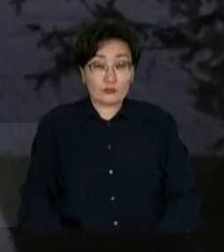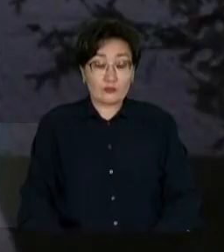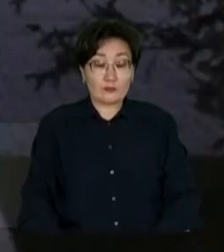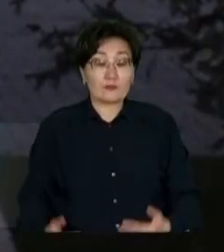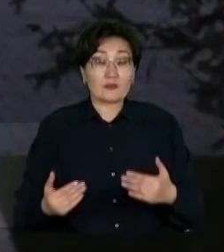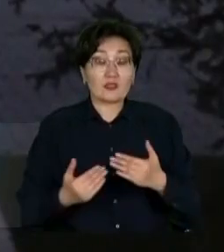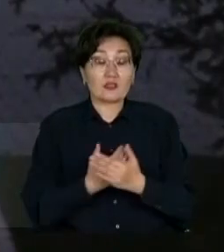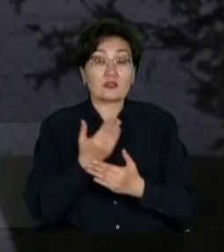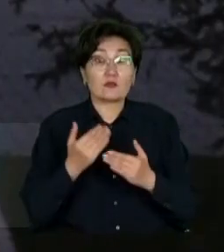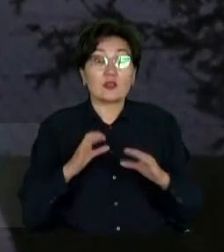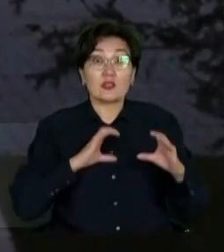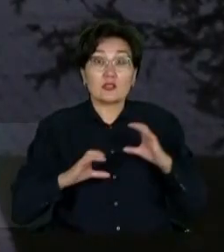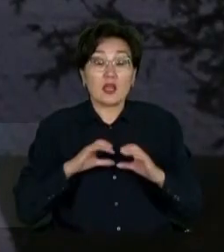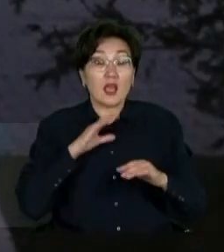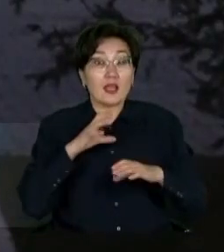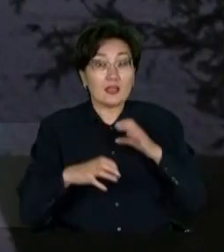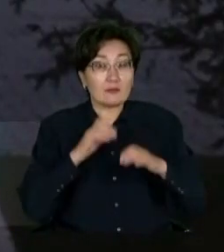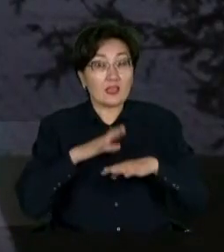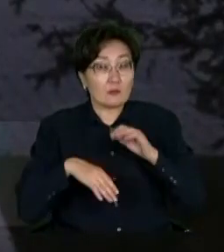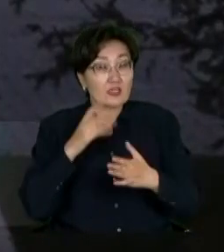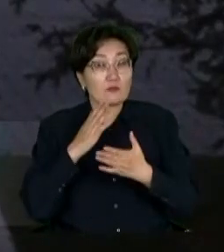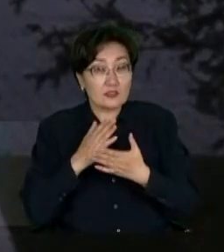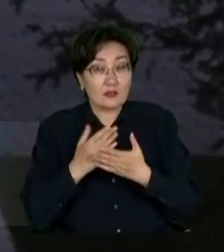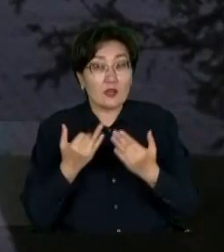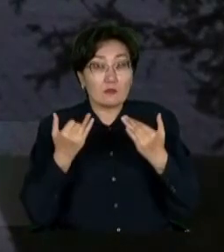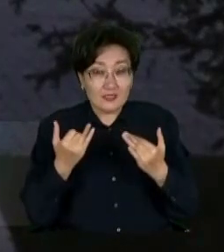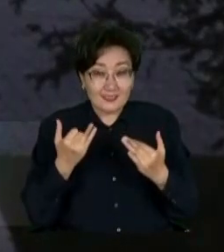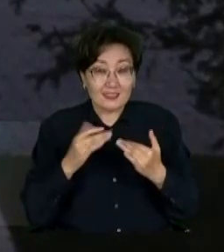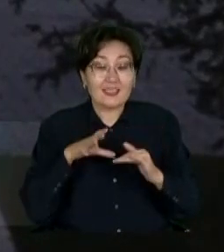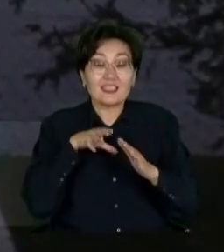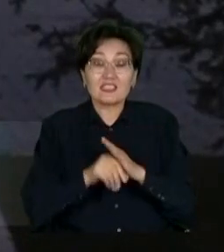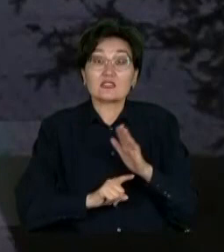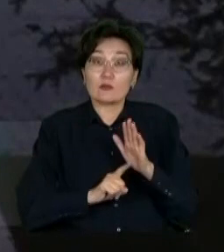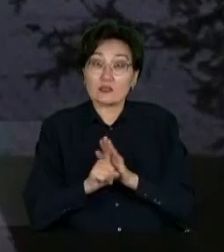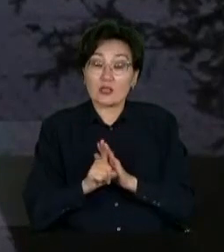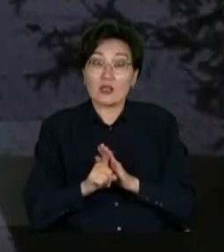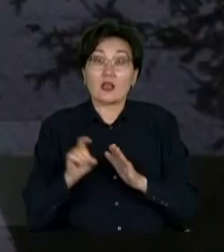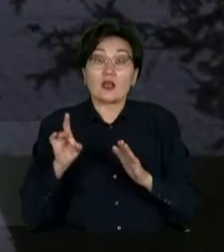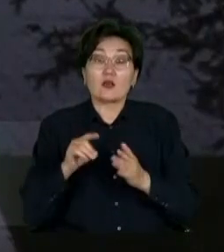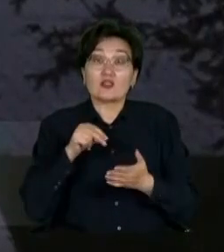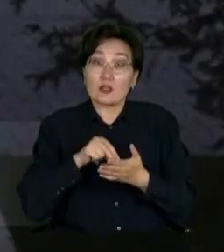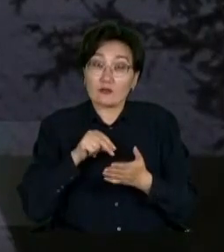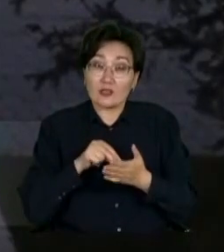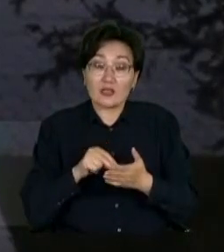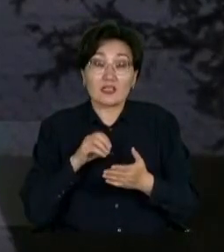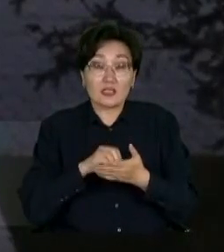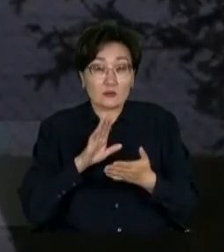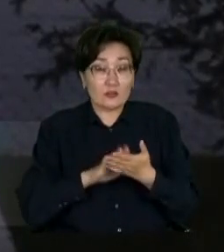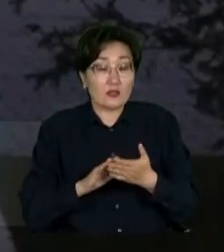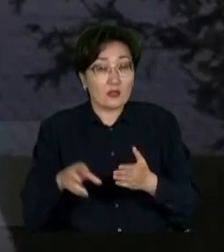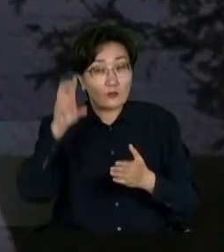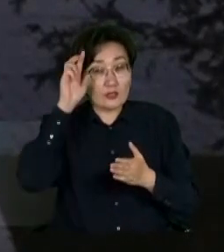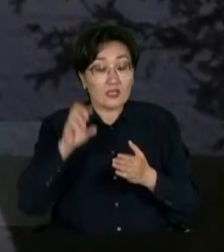Жаңа институт әлемдік тәжірибеде ол бар. Біз енді енгізіп жатырмыз. Мөлшерлер анықталған, барлық мемлекеттік